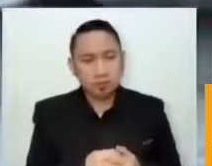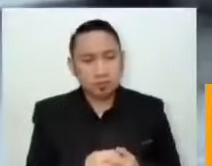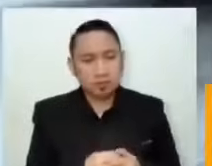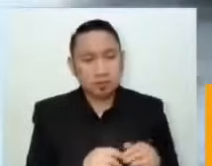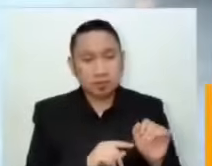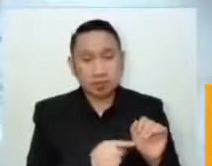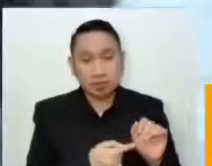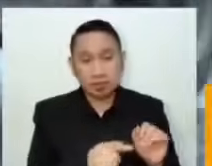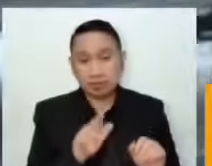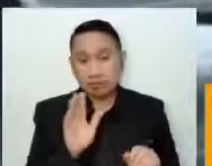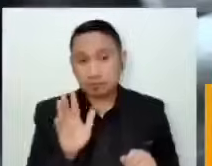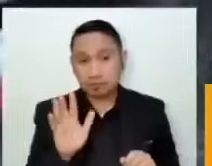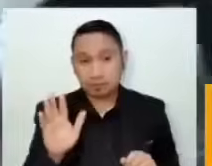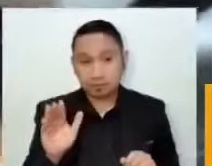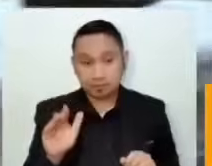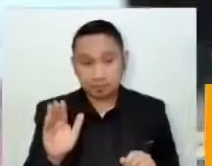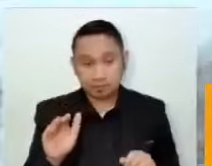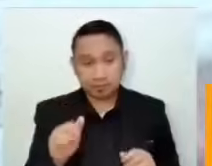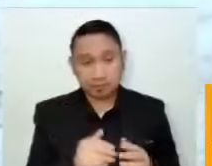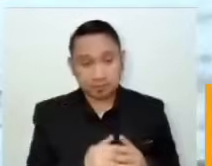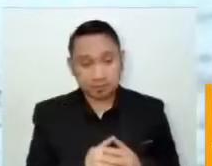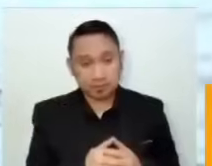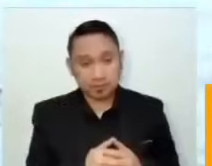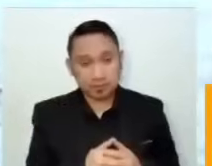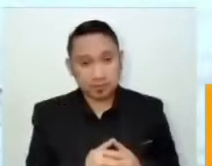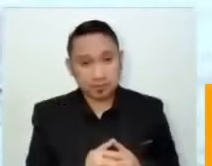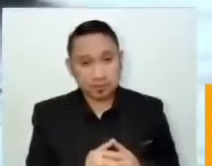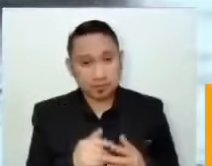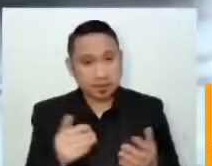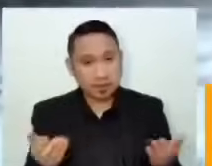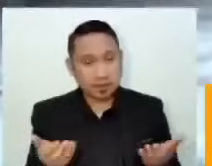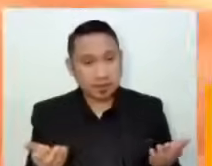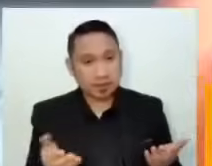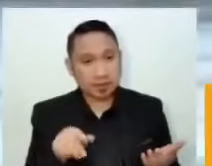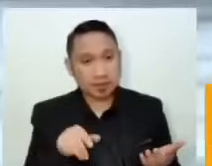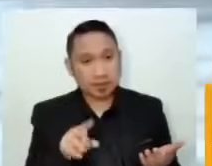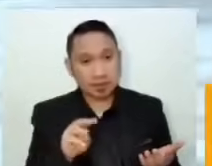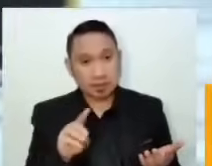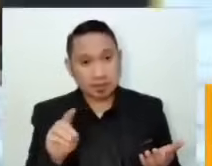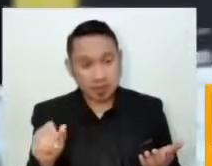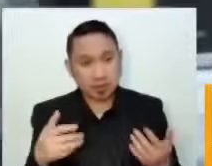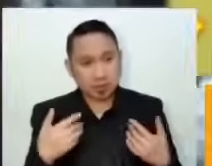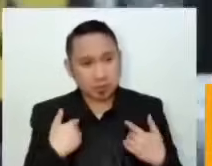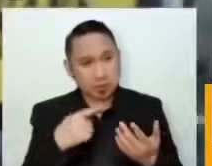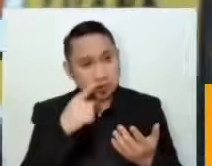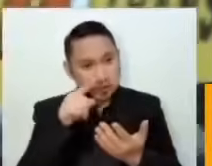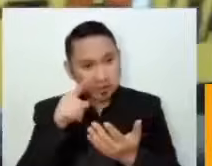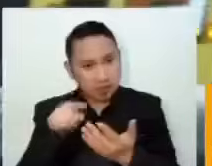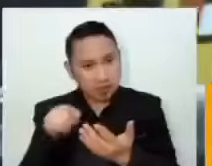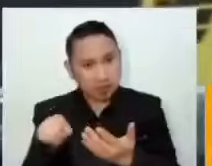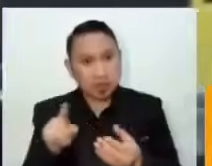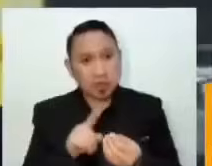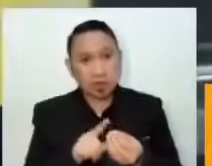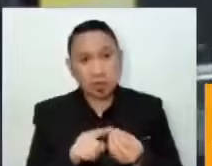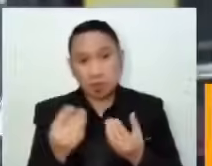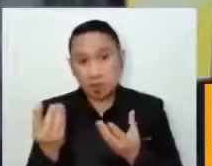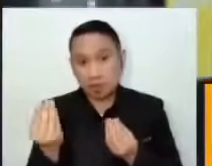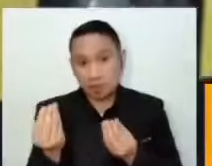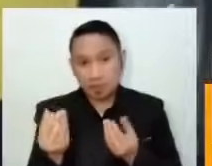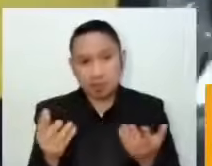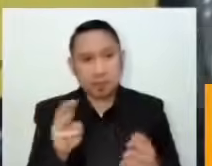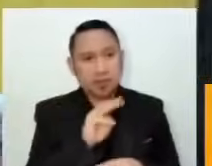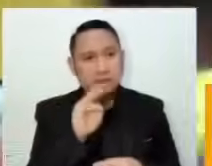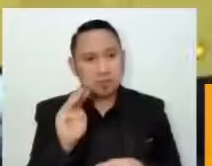ating multi-agency command center dito po sa MMDA to monitor nga po yung sitwasyon sa Calacang, Maynila. At so far normal pa naman